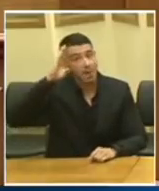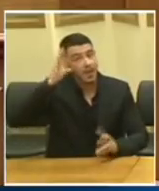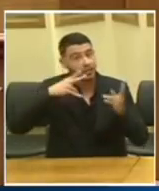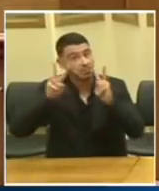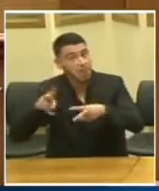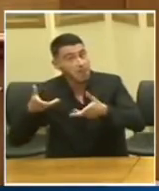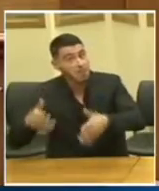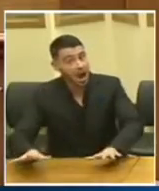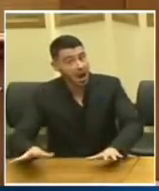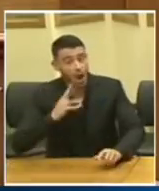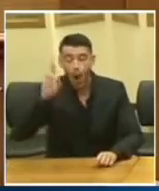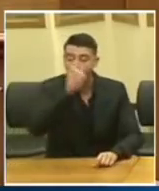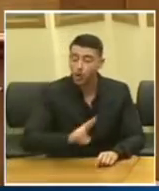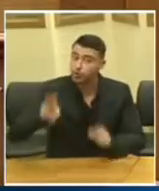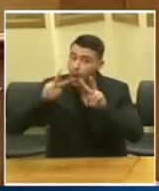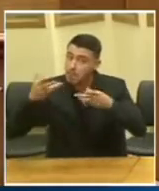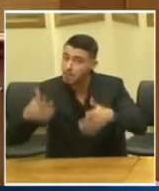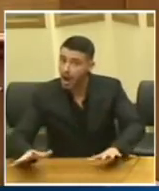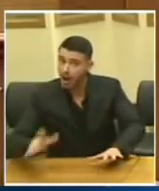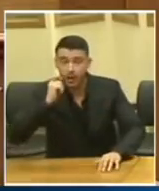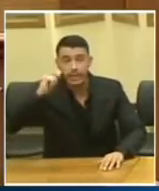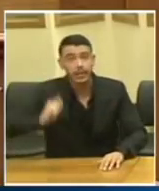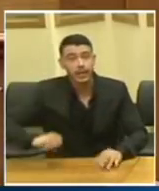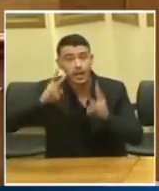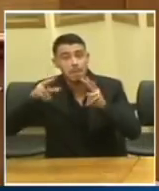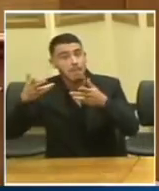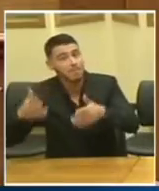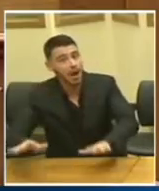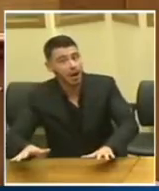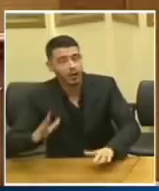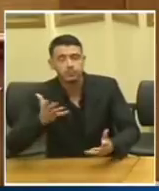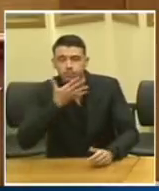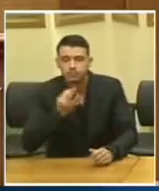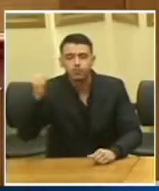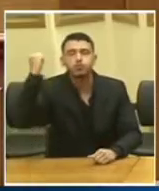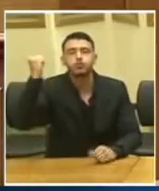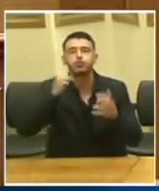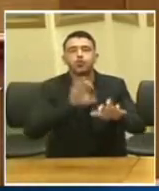αυτών, τη Ρωσία, την Κίνα, τις μεγαλύτερες χώρες του κόσμου.